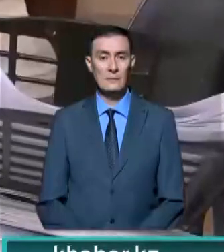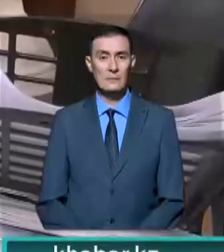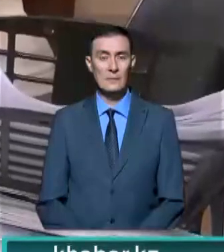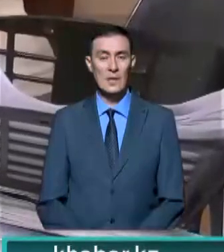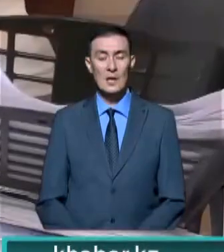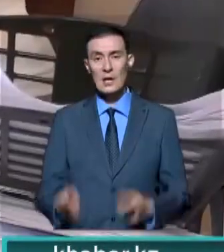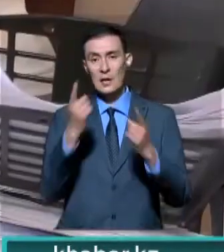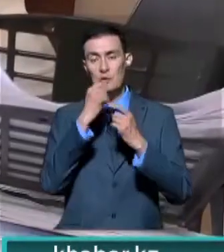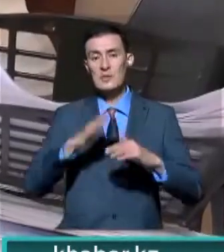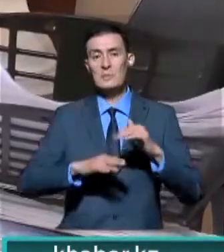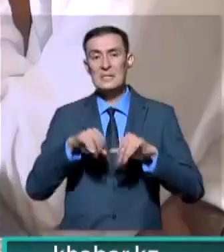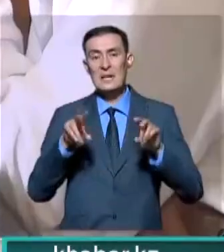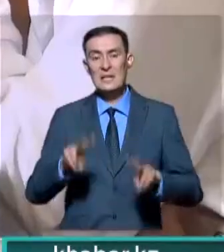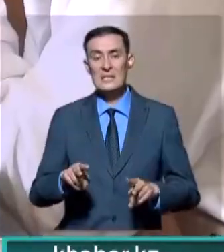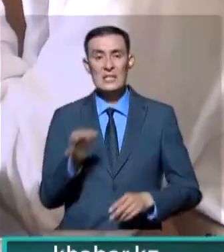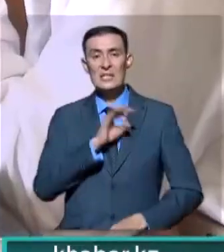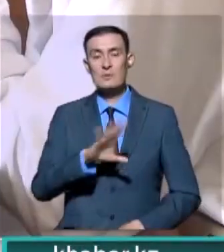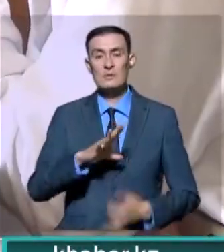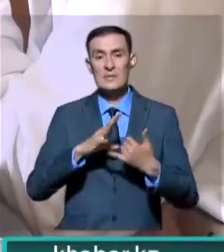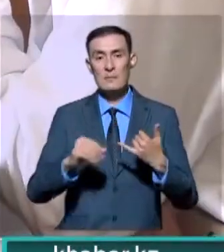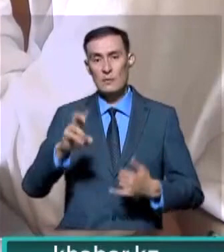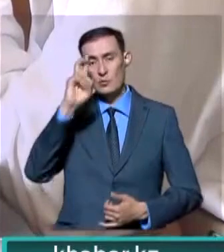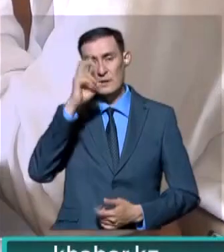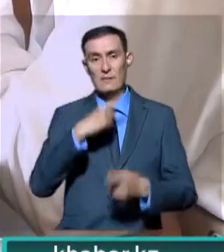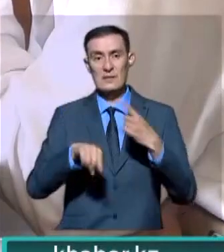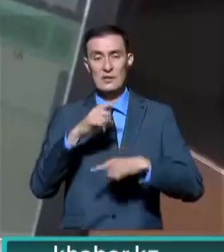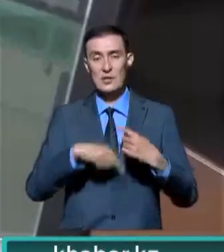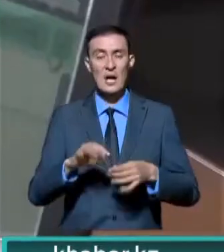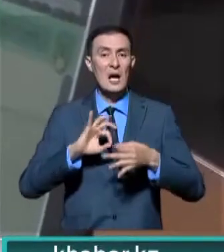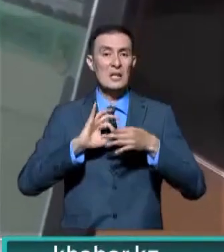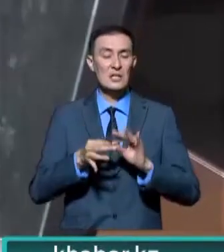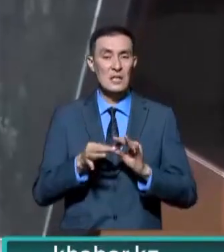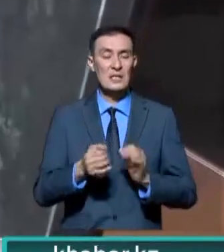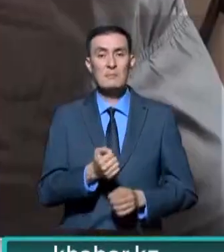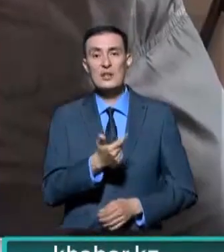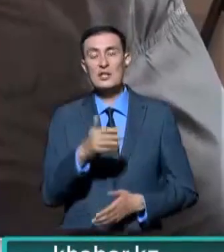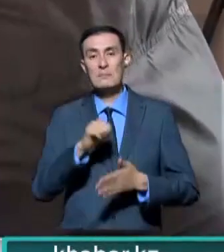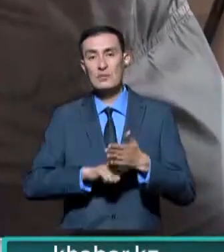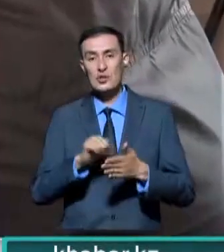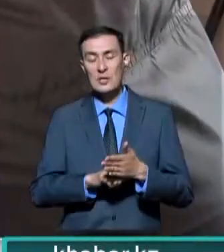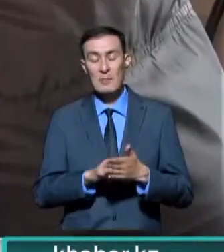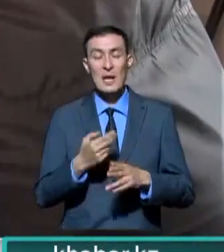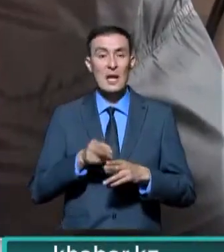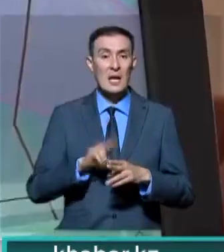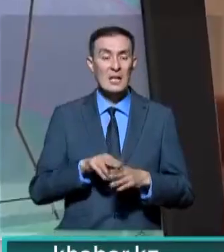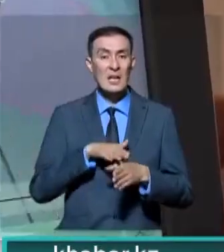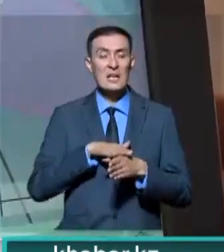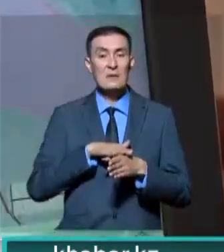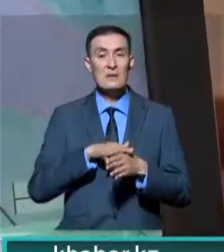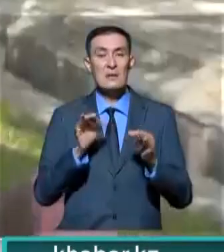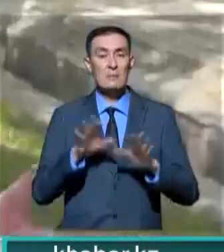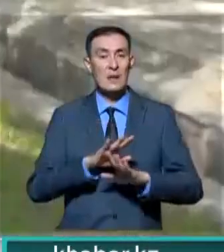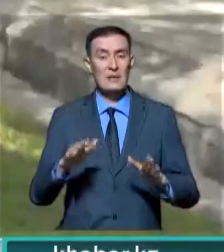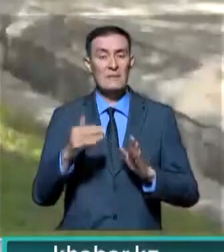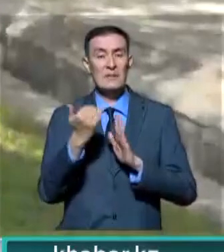Как отмечают специалисты, возвращение неиспользуемых земель в государственную собственность осложняется несколькими причинами. Одна из них – несовершенство законодательной